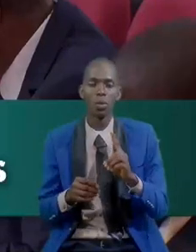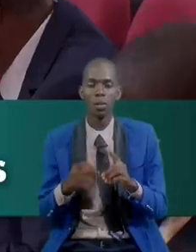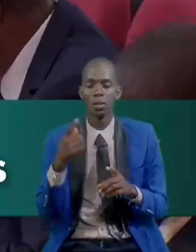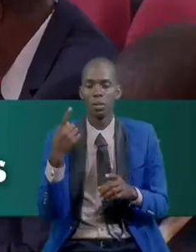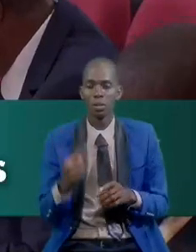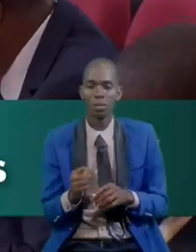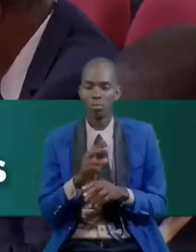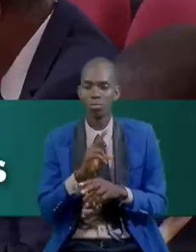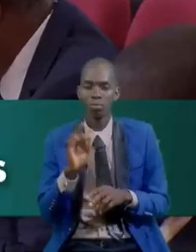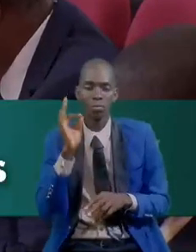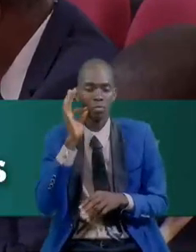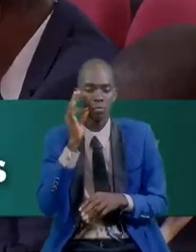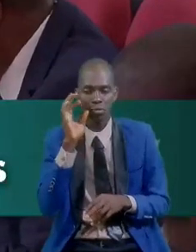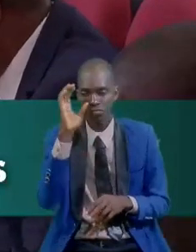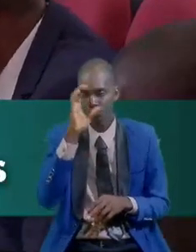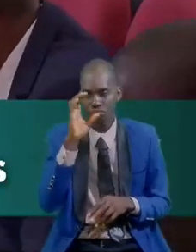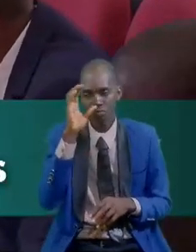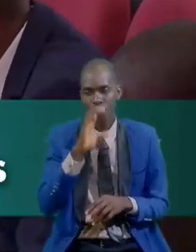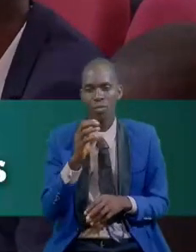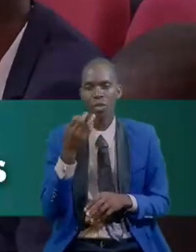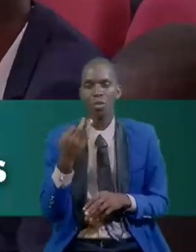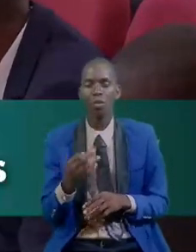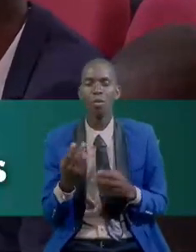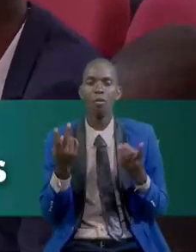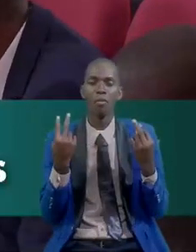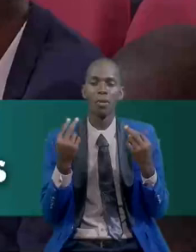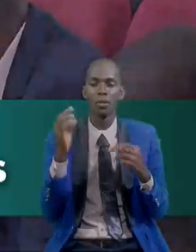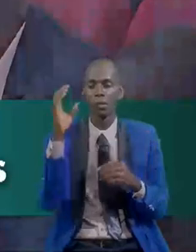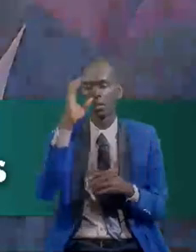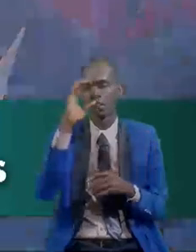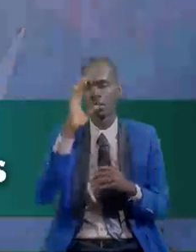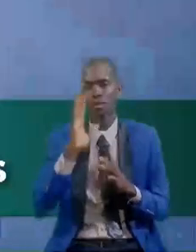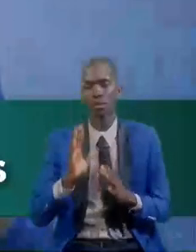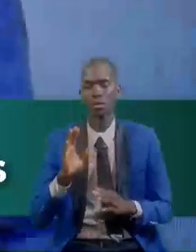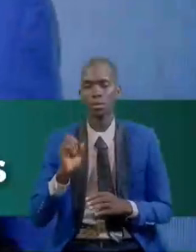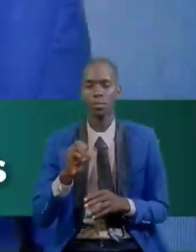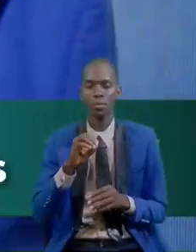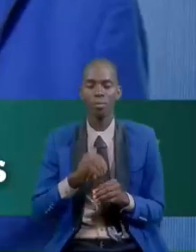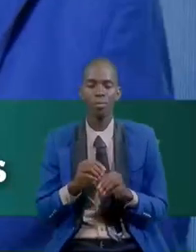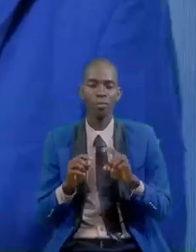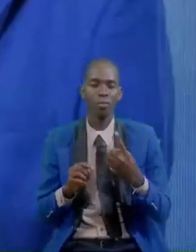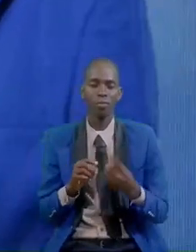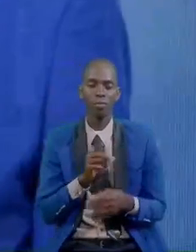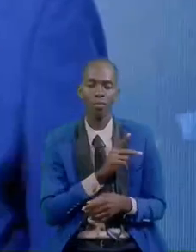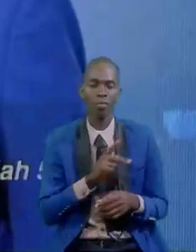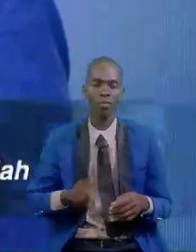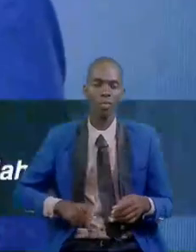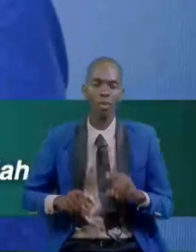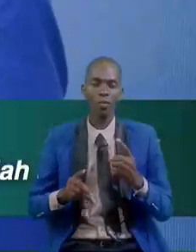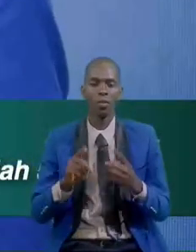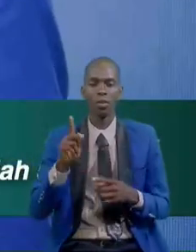La recherche infructueuse des 20 chercheurs. En 1 Roi 18,